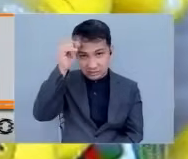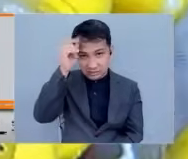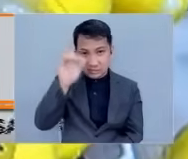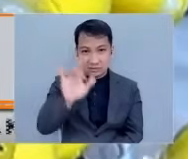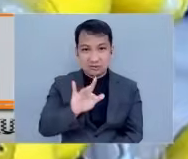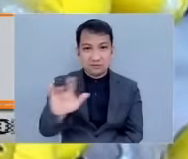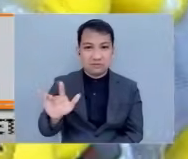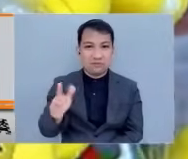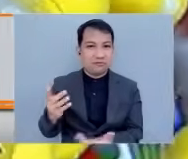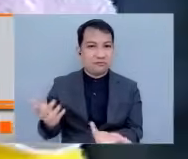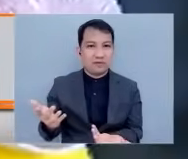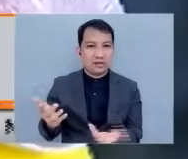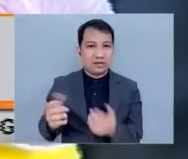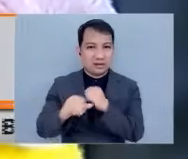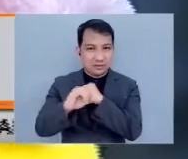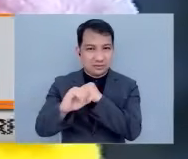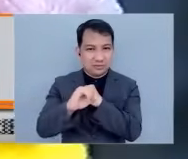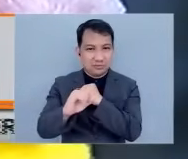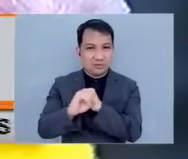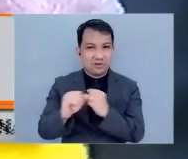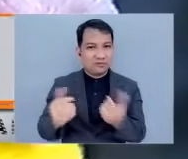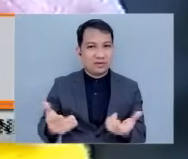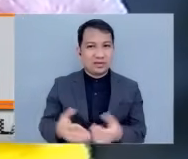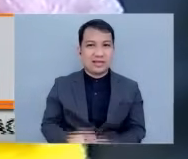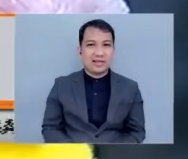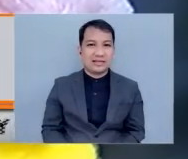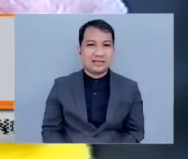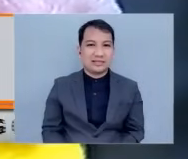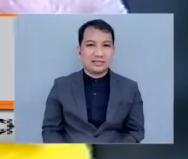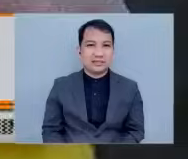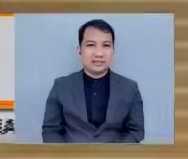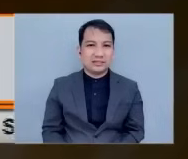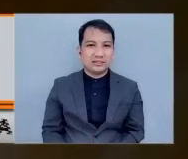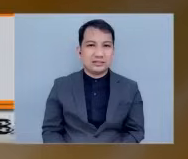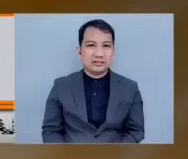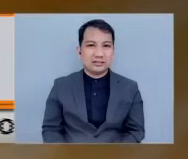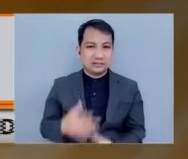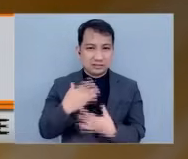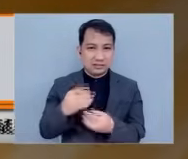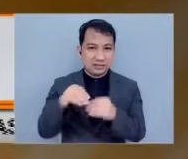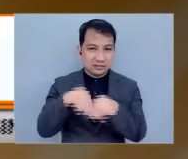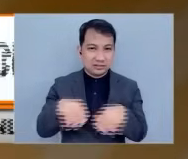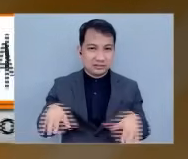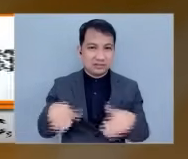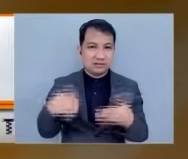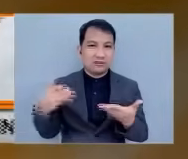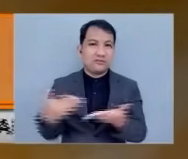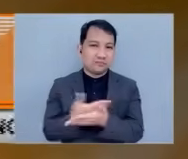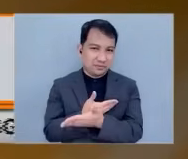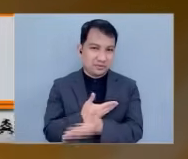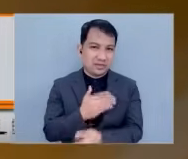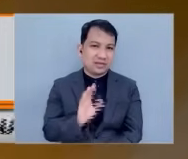talagang advocacy ang isinusulong. People will lose interest kapag meron ng panibago na namang